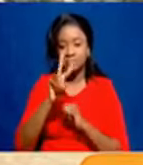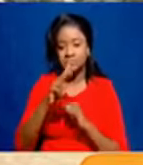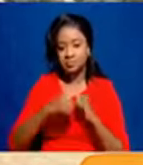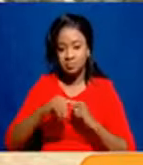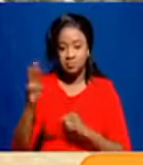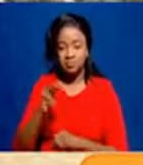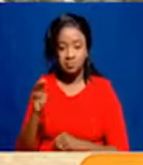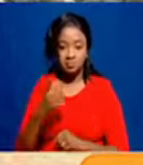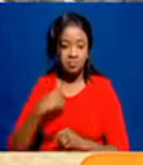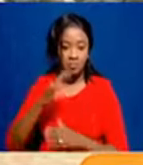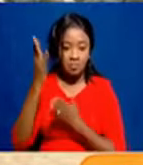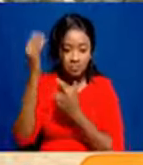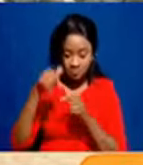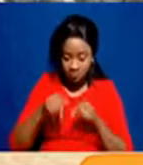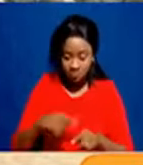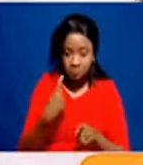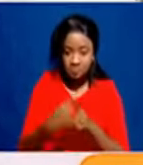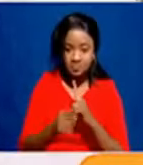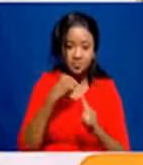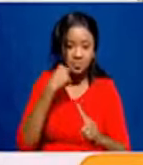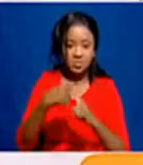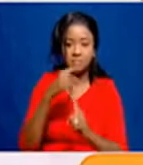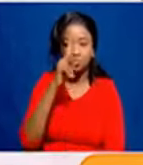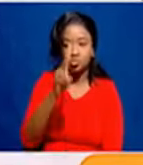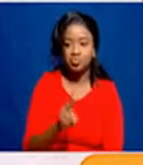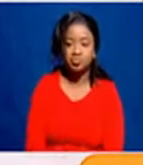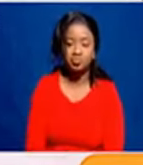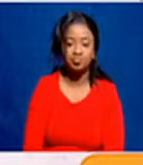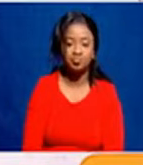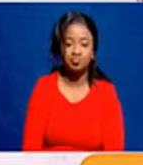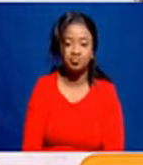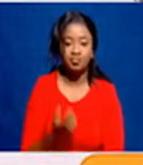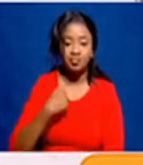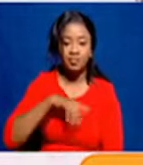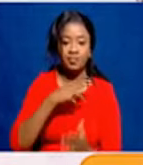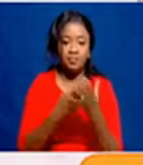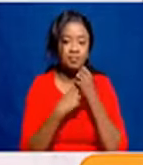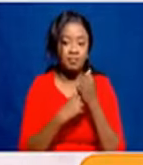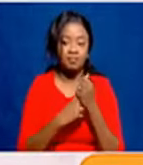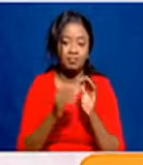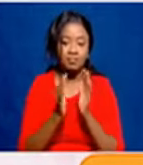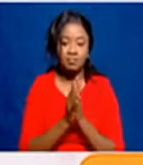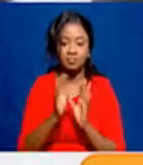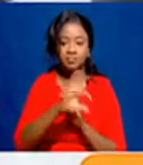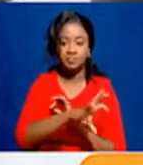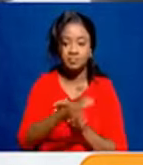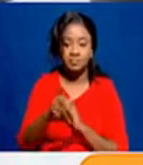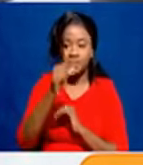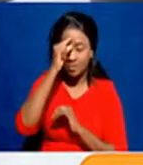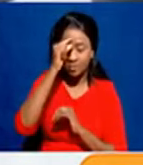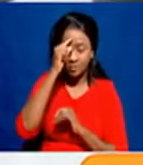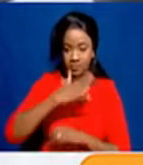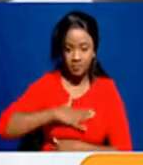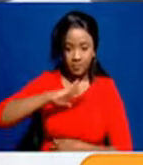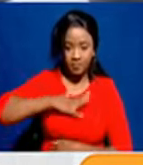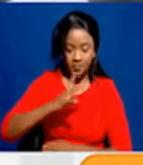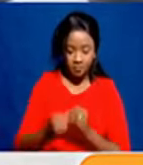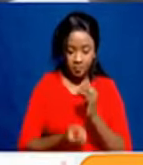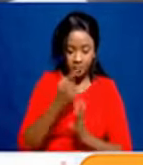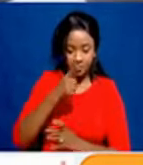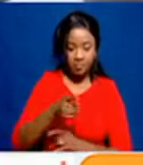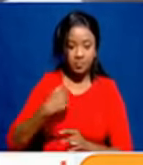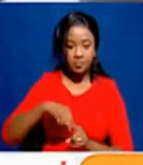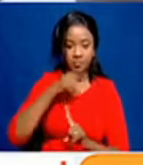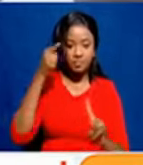na tarajia that huu mwaka tuta double. In a partnership with the Samburu County Government in launching this, we keep